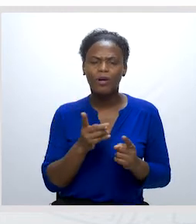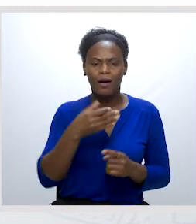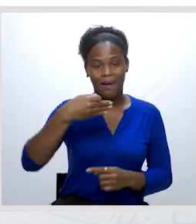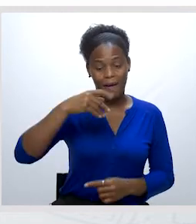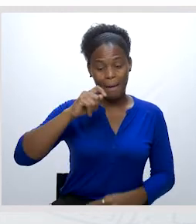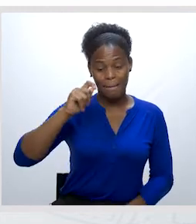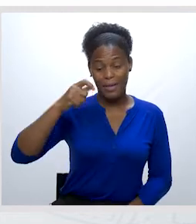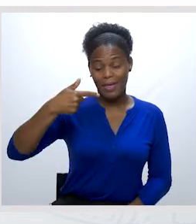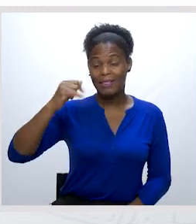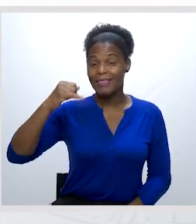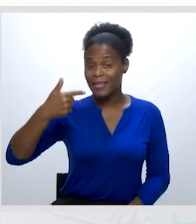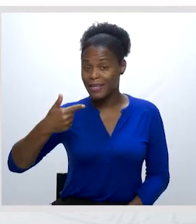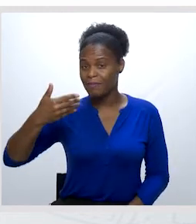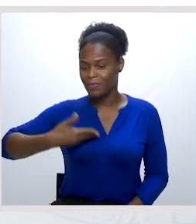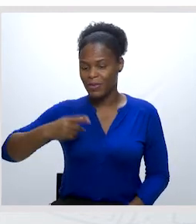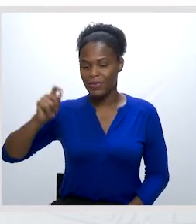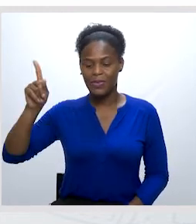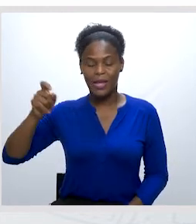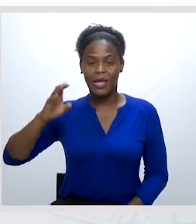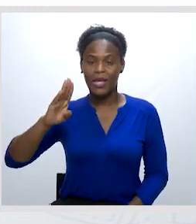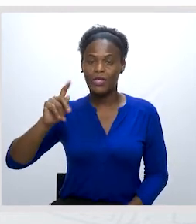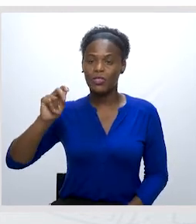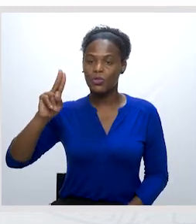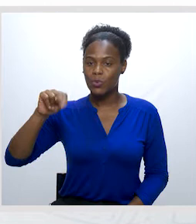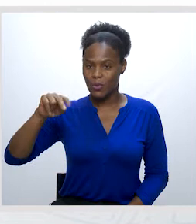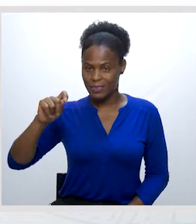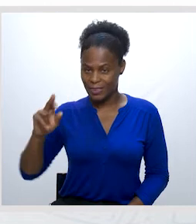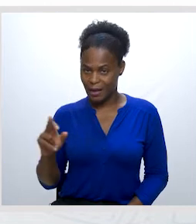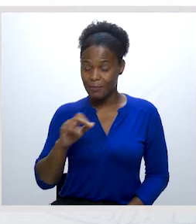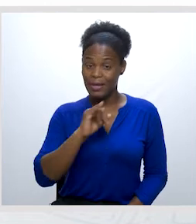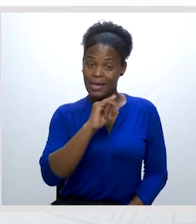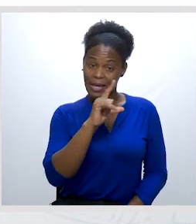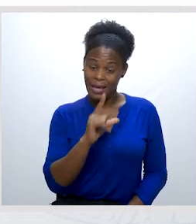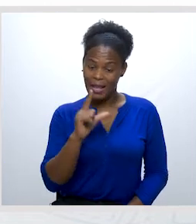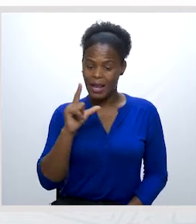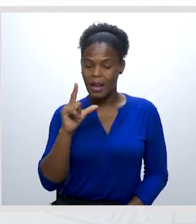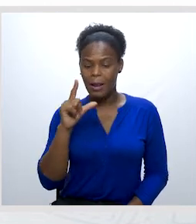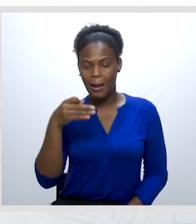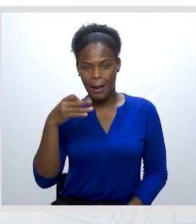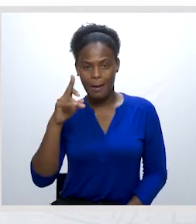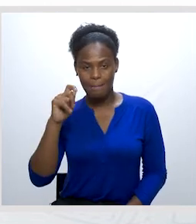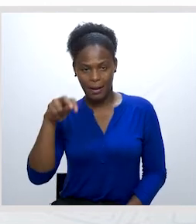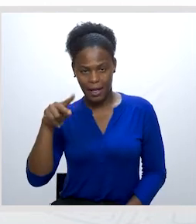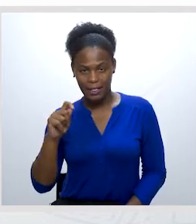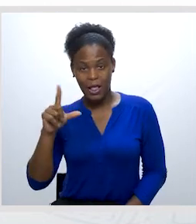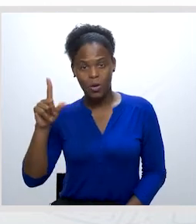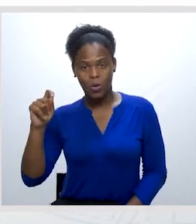c'est le petit déjeuner. Ils prennent le petit déjeuner. Et le midi,